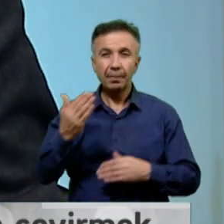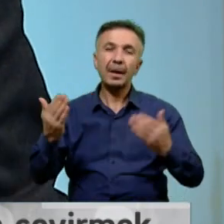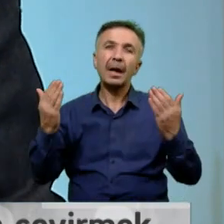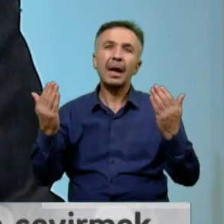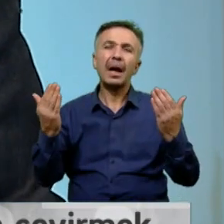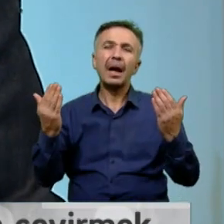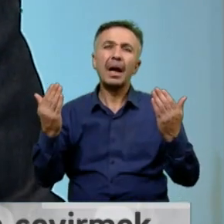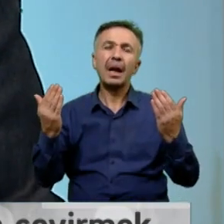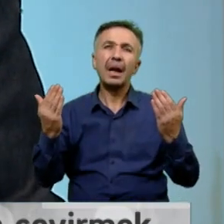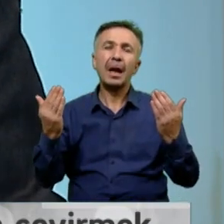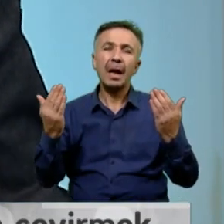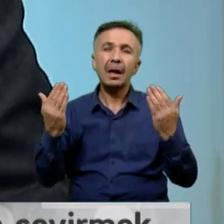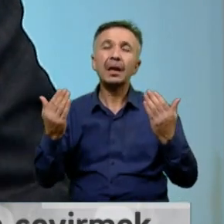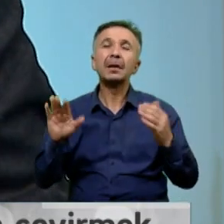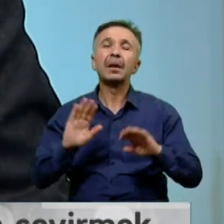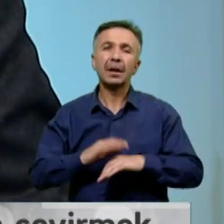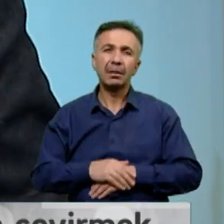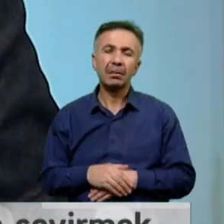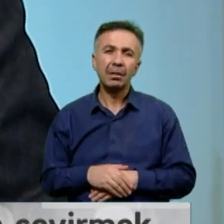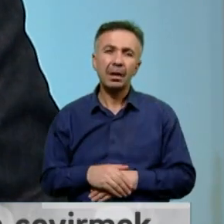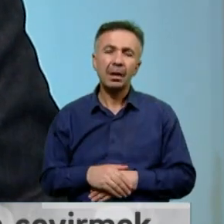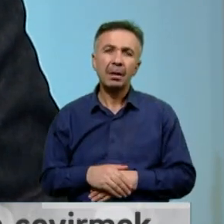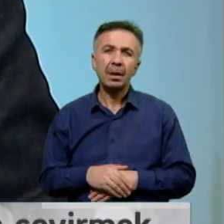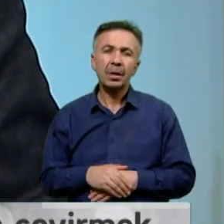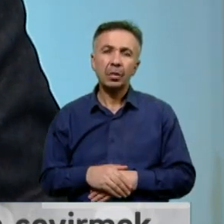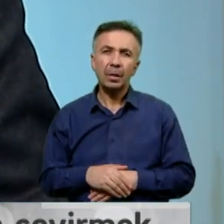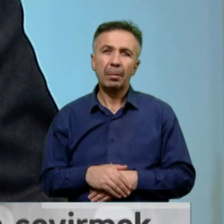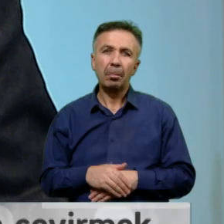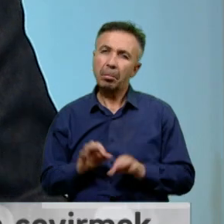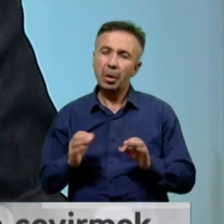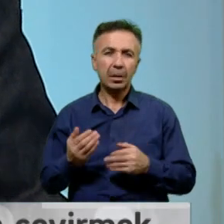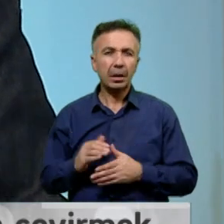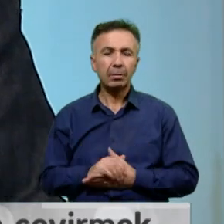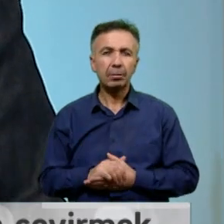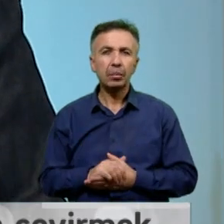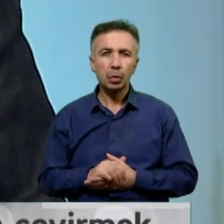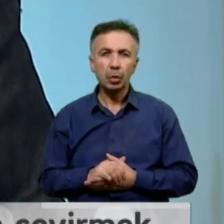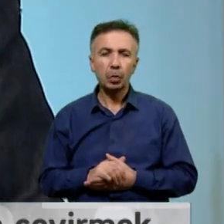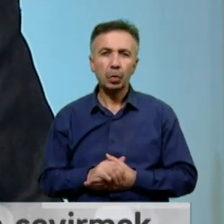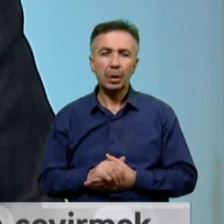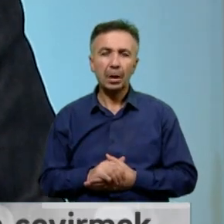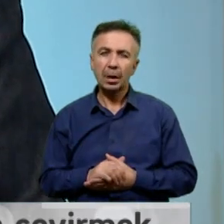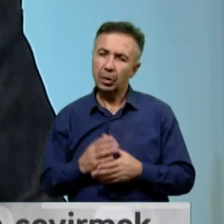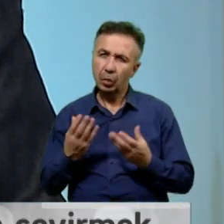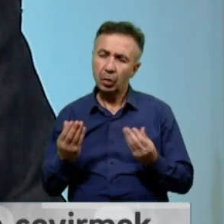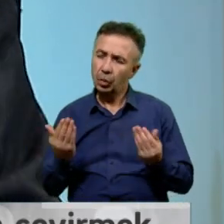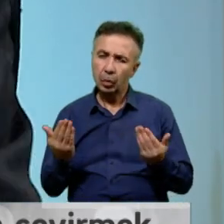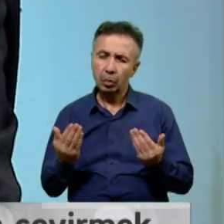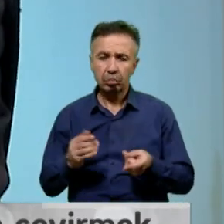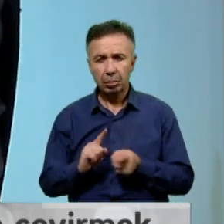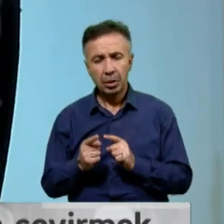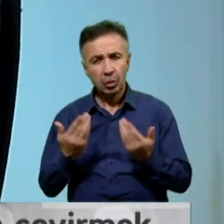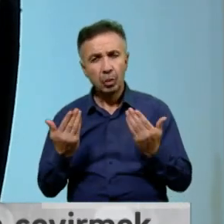kaldırmadan da dua ettiği var. Zaman zaman da böyle. Kaldırmadan dua edebiliyor. Değişik dua şekilleri